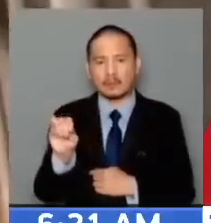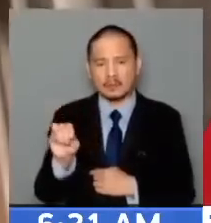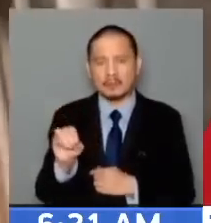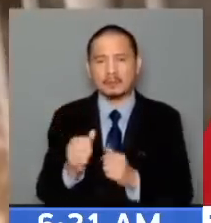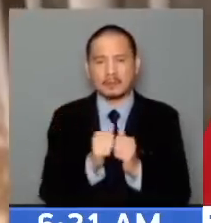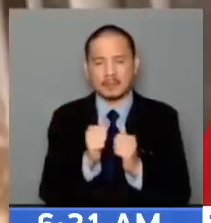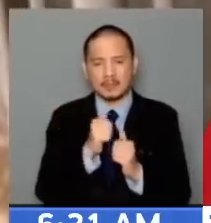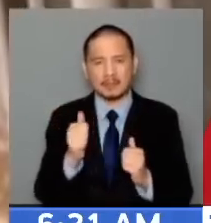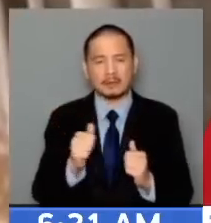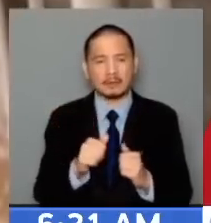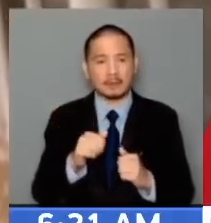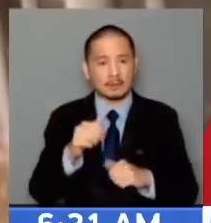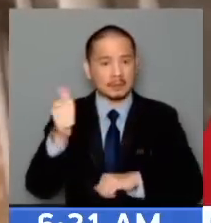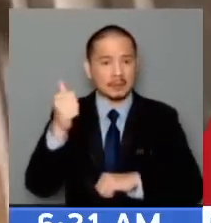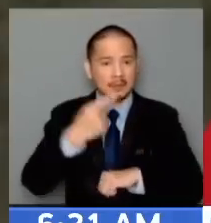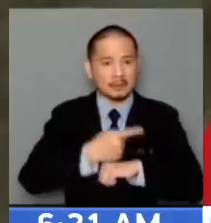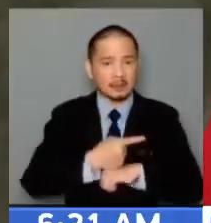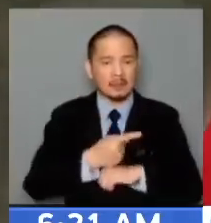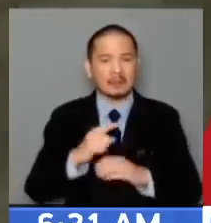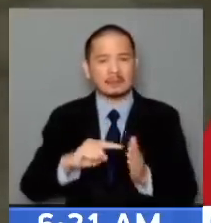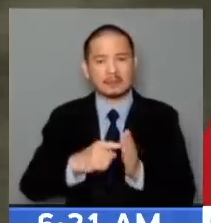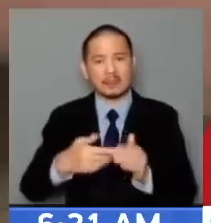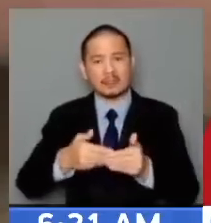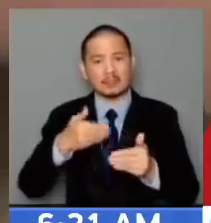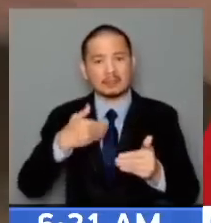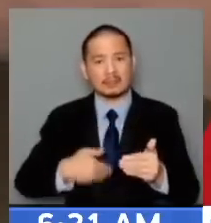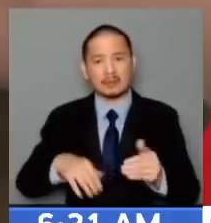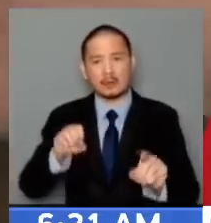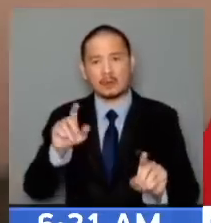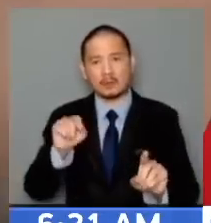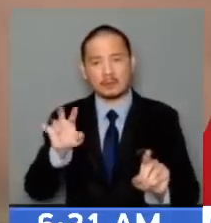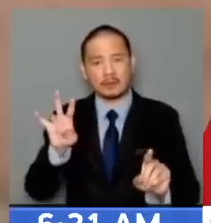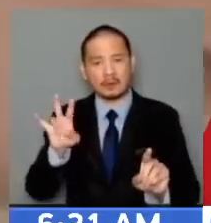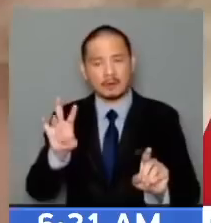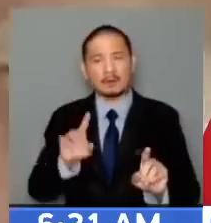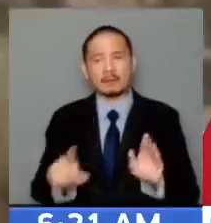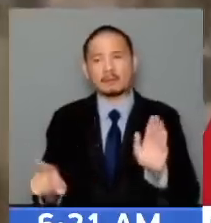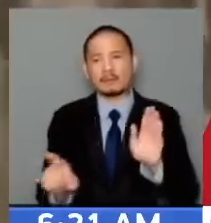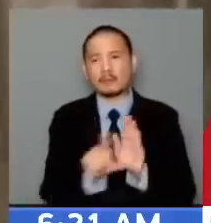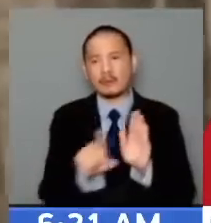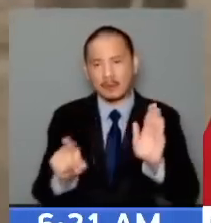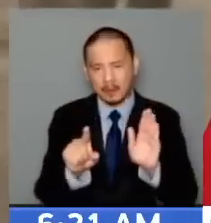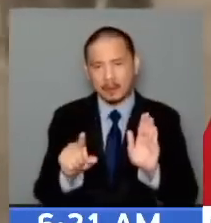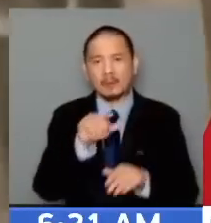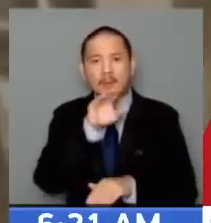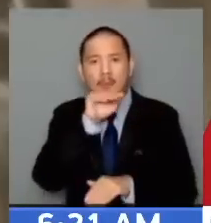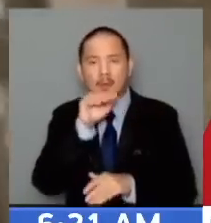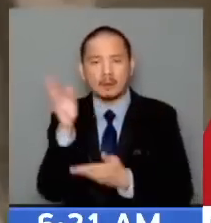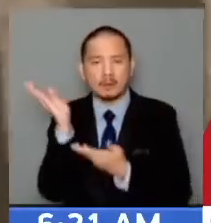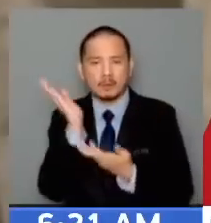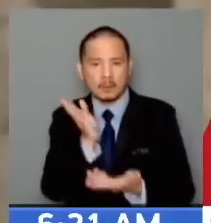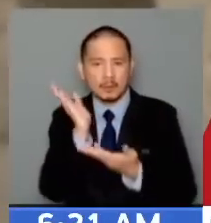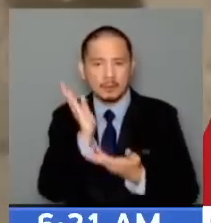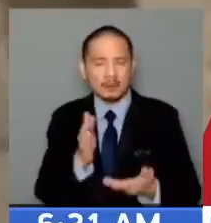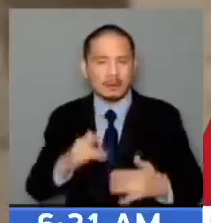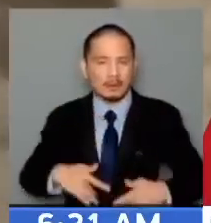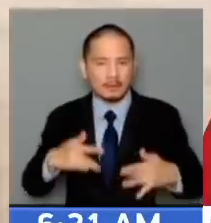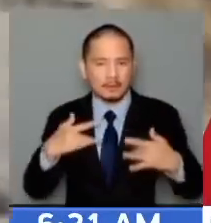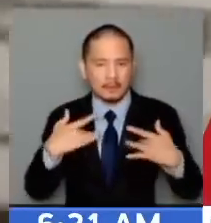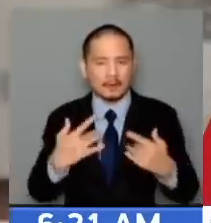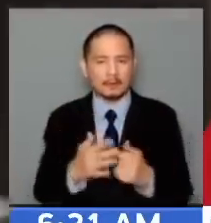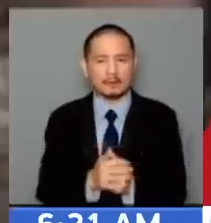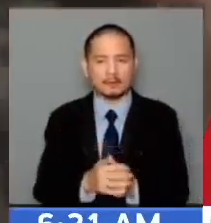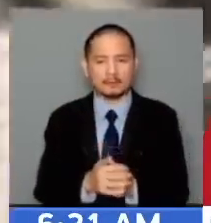kahapon, October 17, ipinagbabawal na ang paglalabas mula sa bayan ng mga buhay na baboy at pork